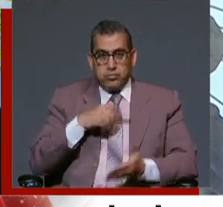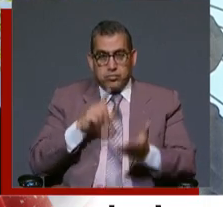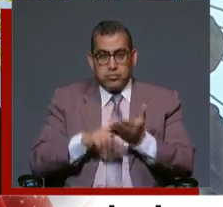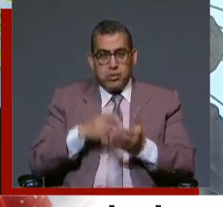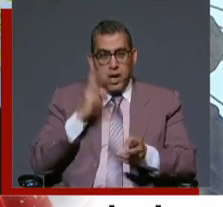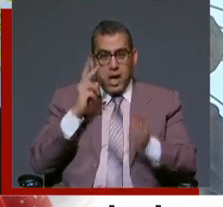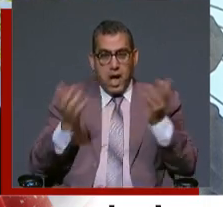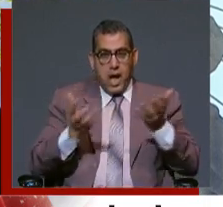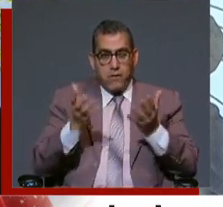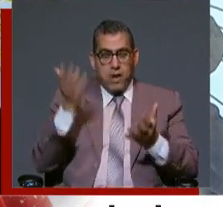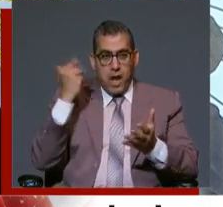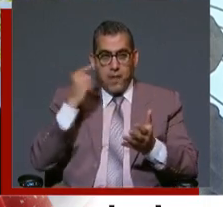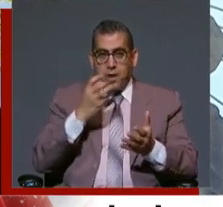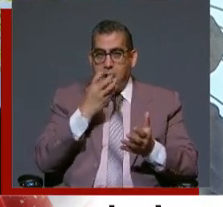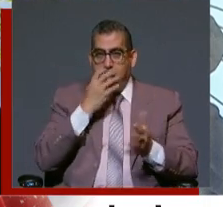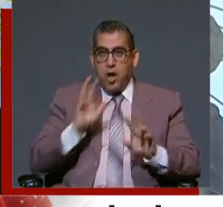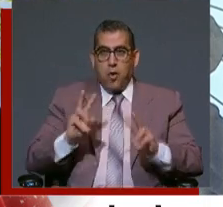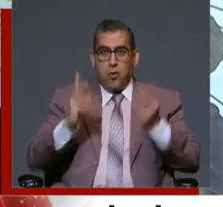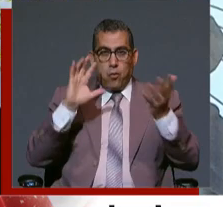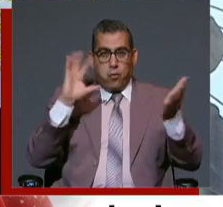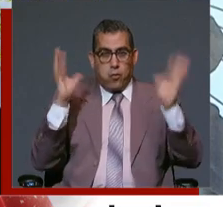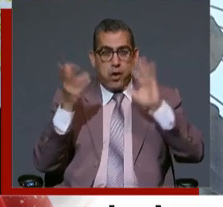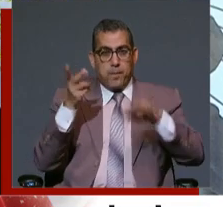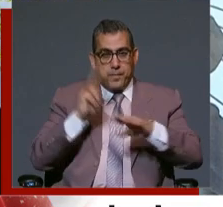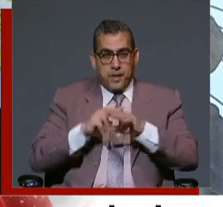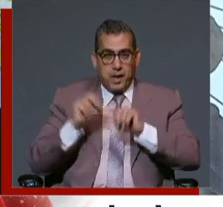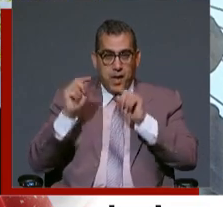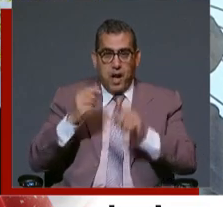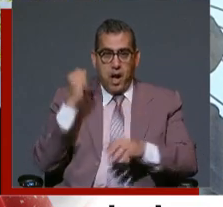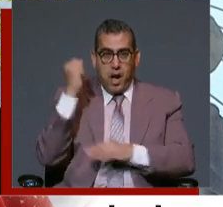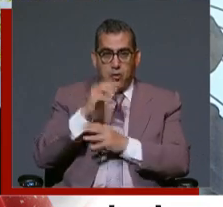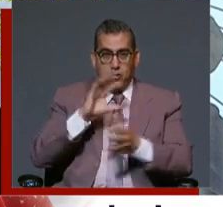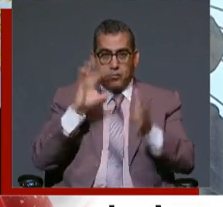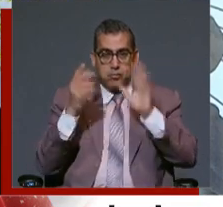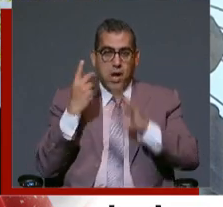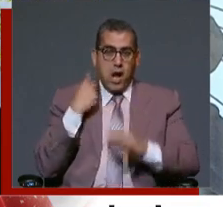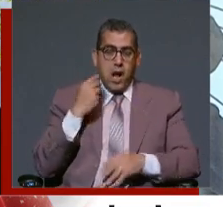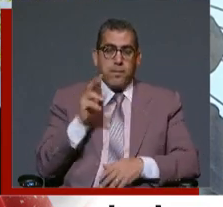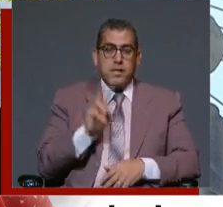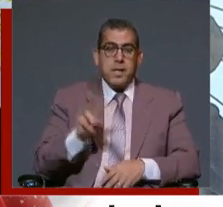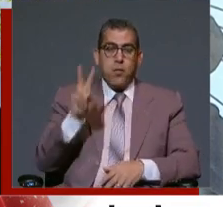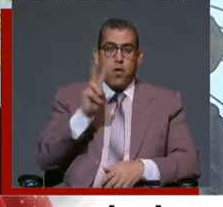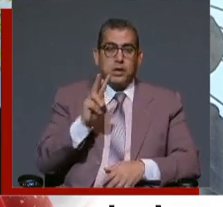لنحتفل بعرس البيئة الكوكب الكوب 27